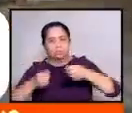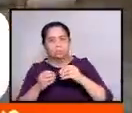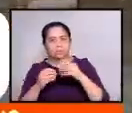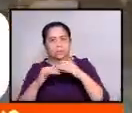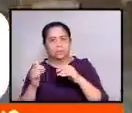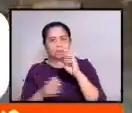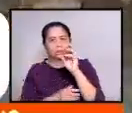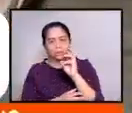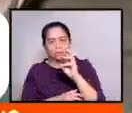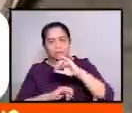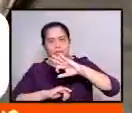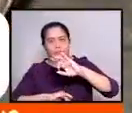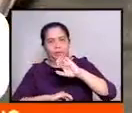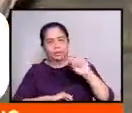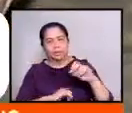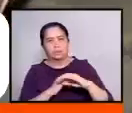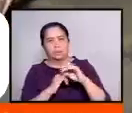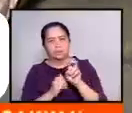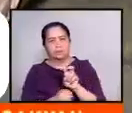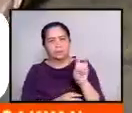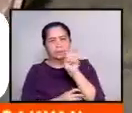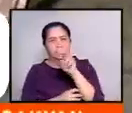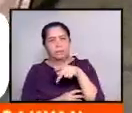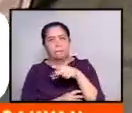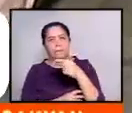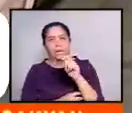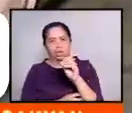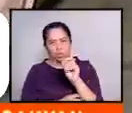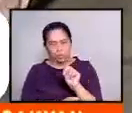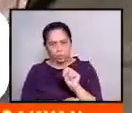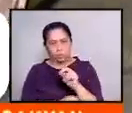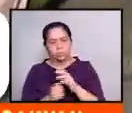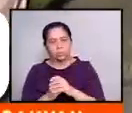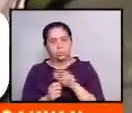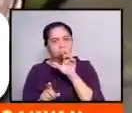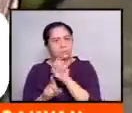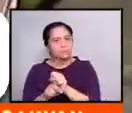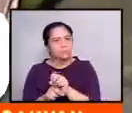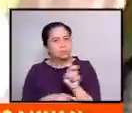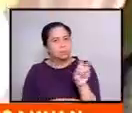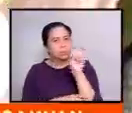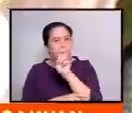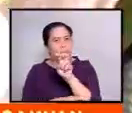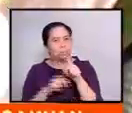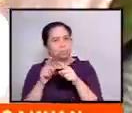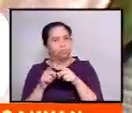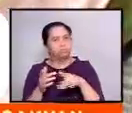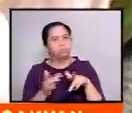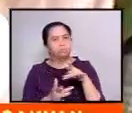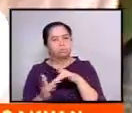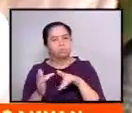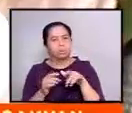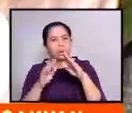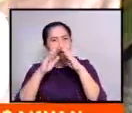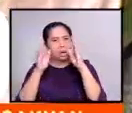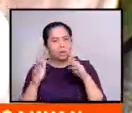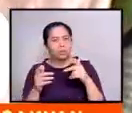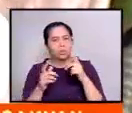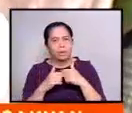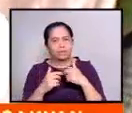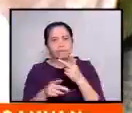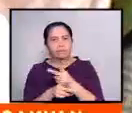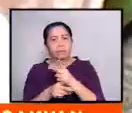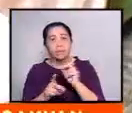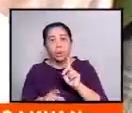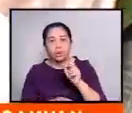higit anim na talampakang reticulated python. Nakita raw ang ahas na umaaligid sa bahay na may mga alagang